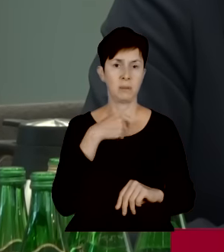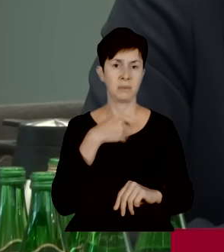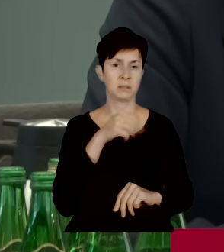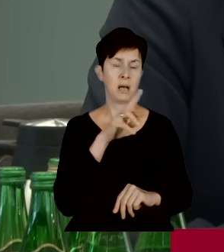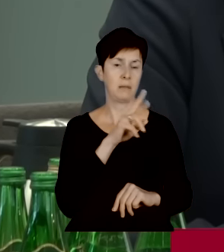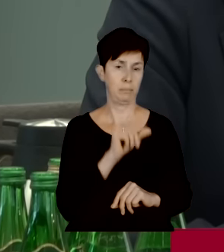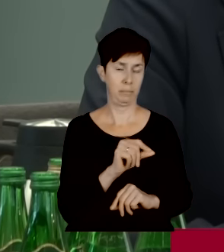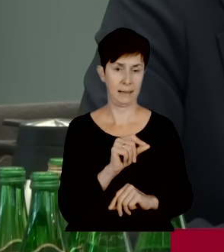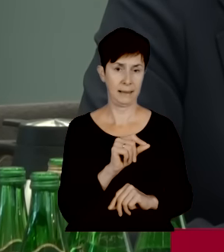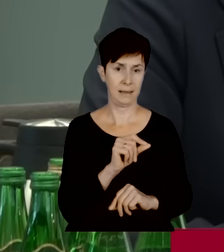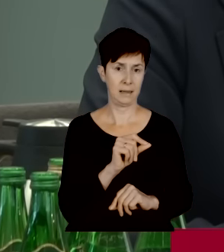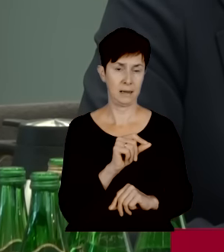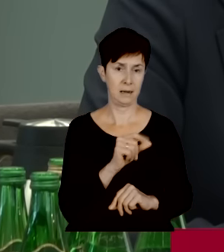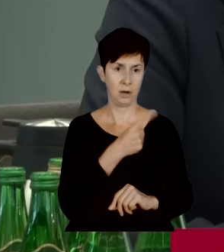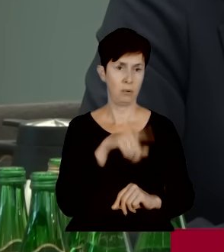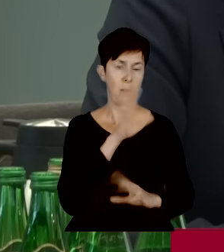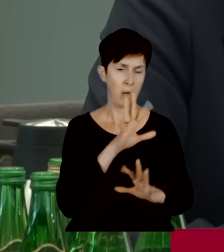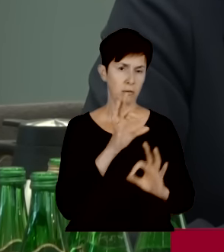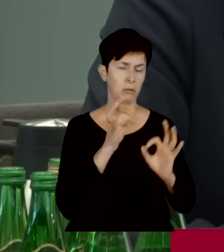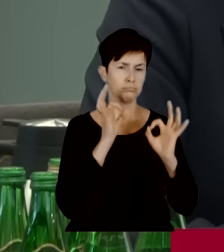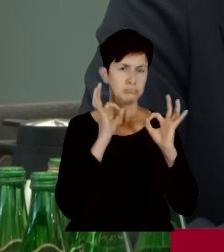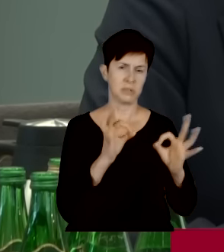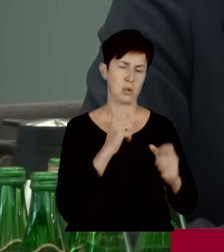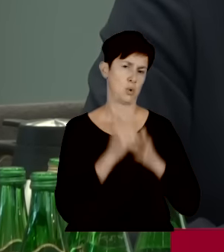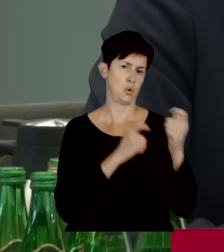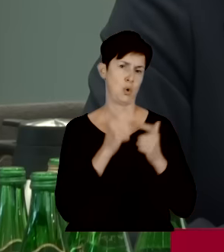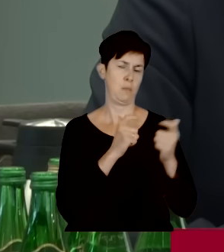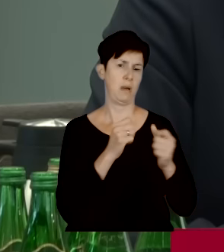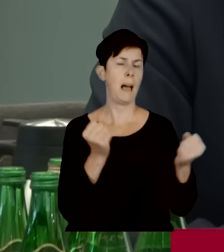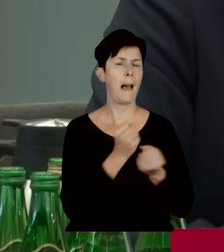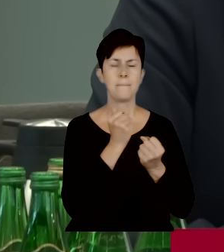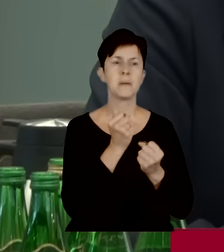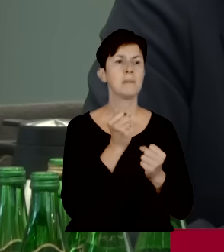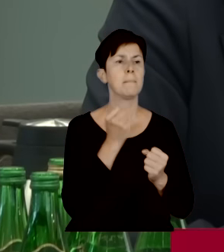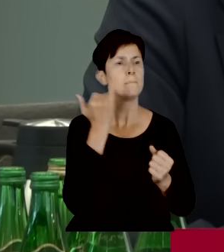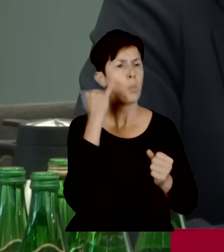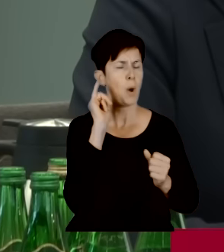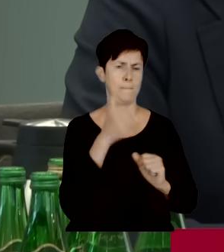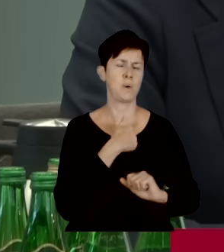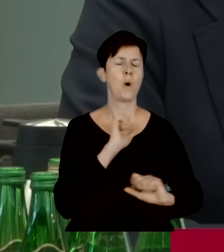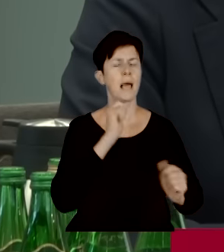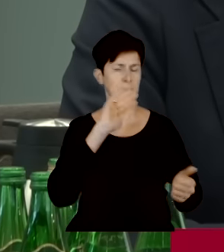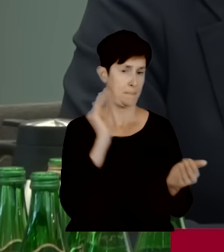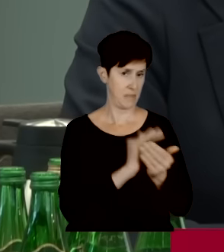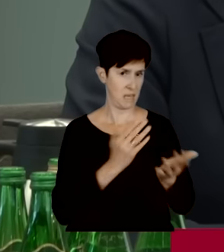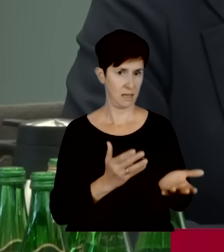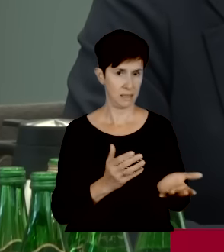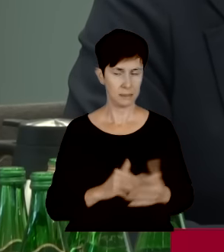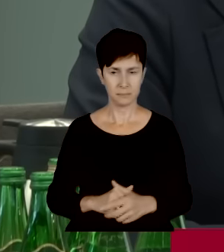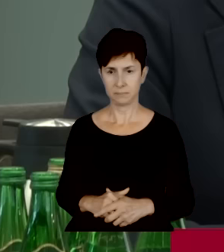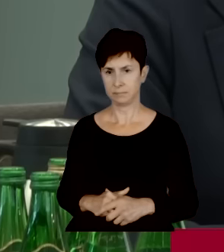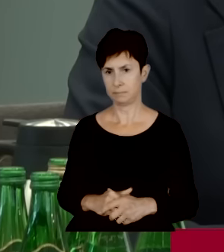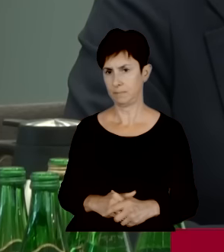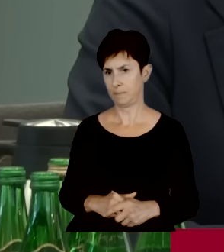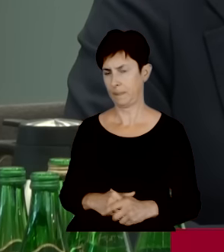należytej staranności aby nie było tych nieprawidłowości bądź było ich jak najmniej ja mam jeszcze tylko pytanie